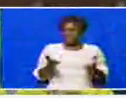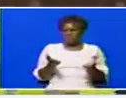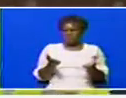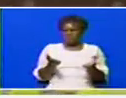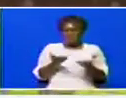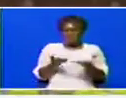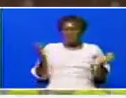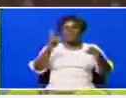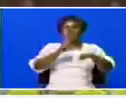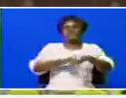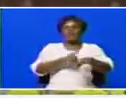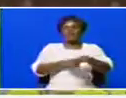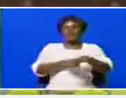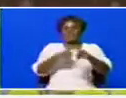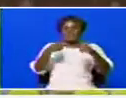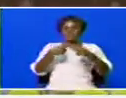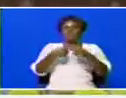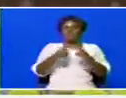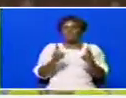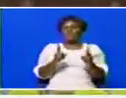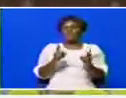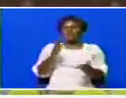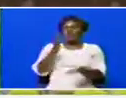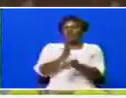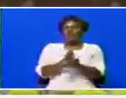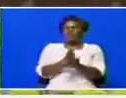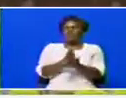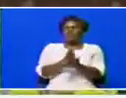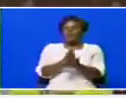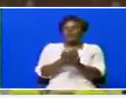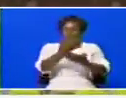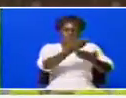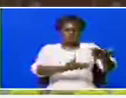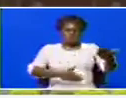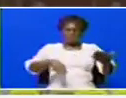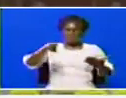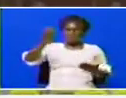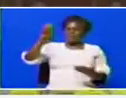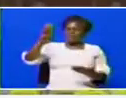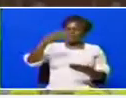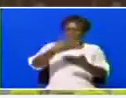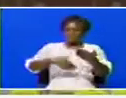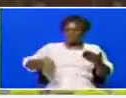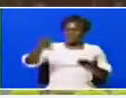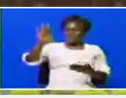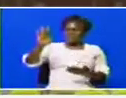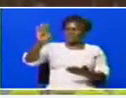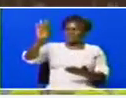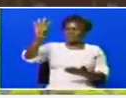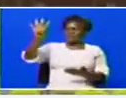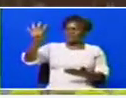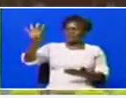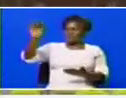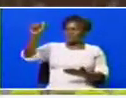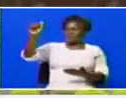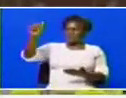muda wote kutoka sasa wanaanza kuthibitisha na vile vile kufanya uhakiki wa zile fomu 34 a